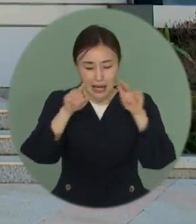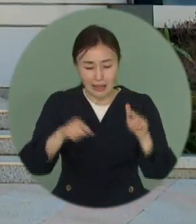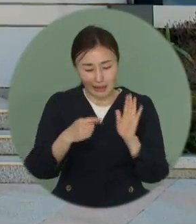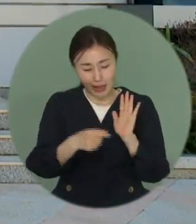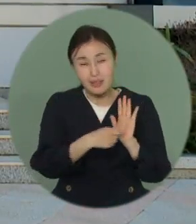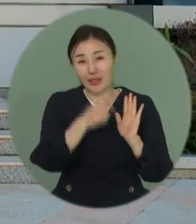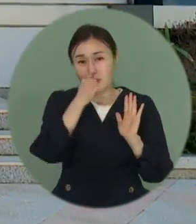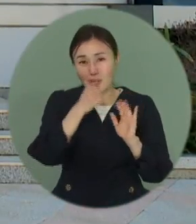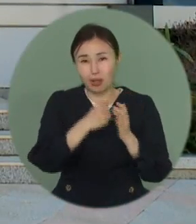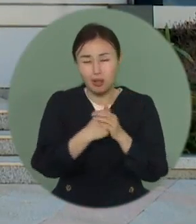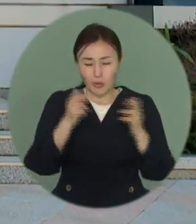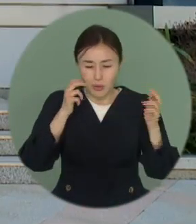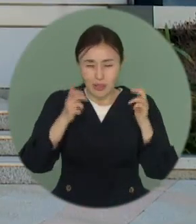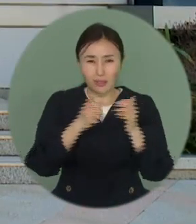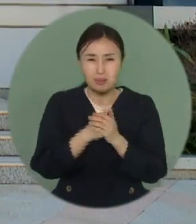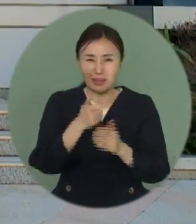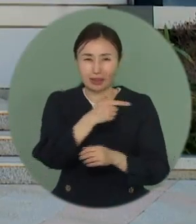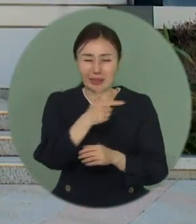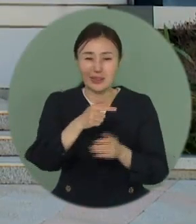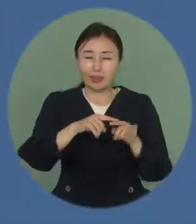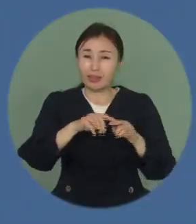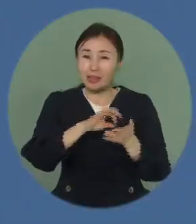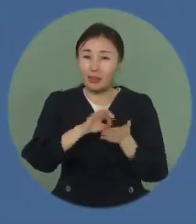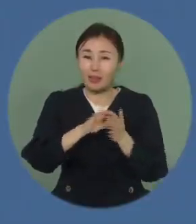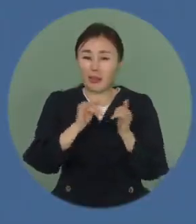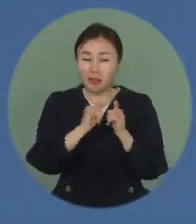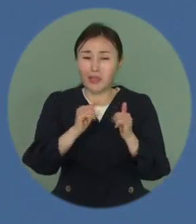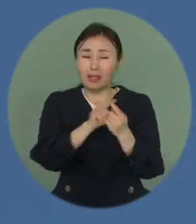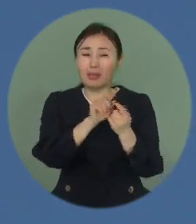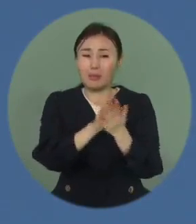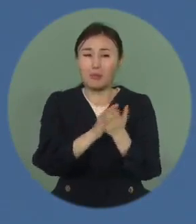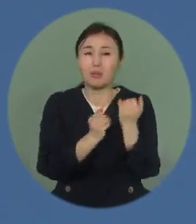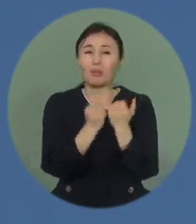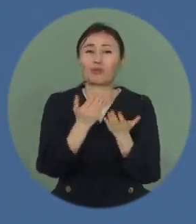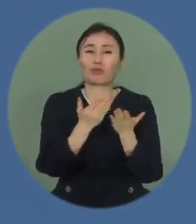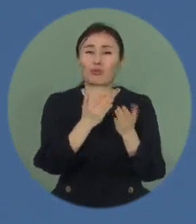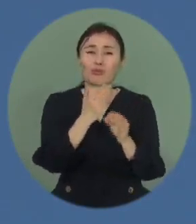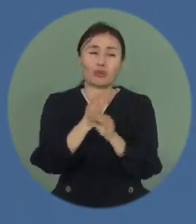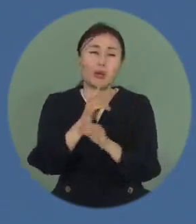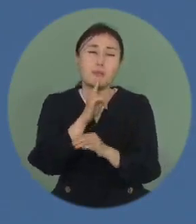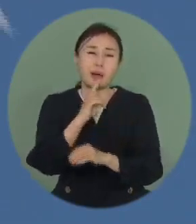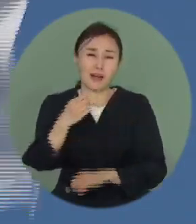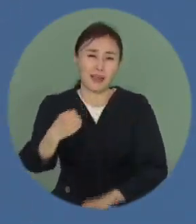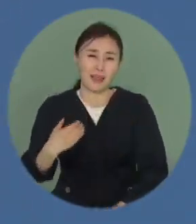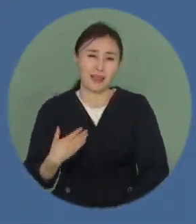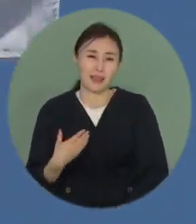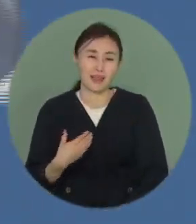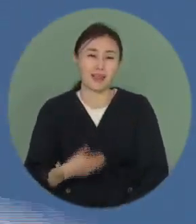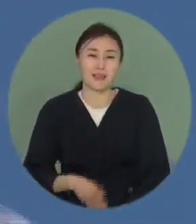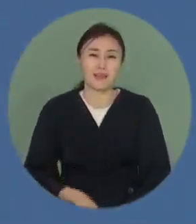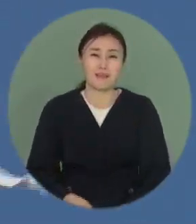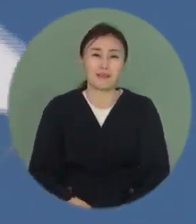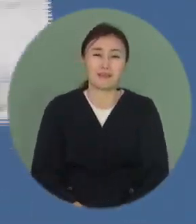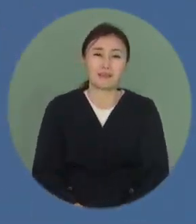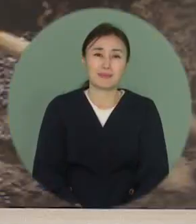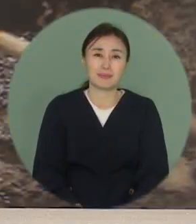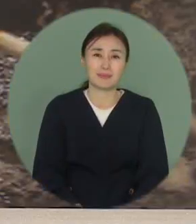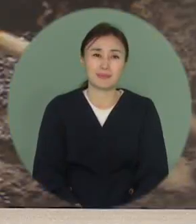공장 등 대용량 고객을 대상으로 안내하고 있다고 답해 왔습니다 MBC 뉴스 안주입니다